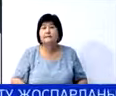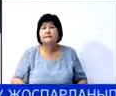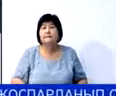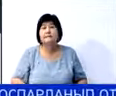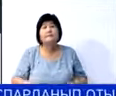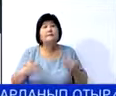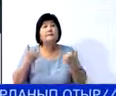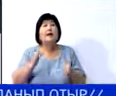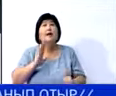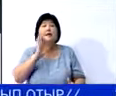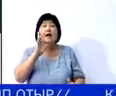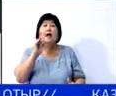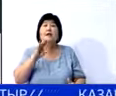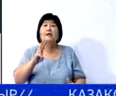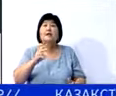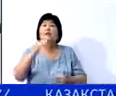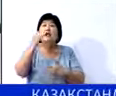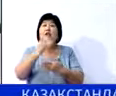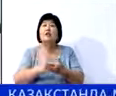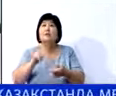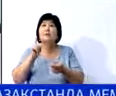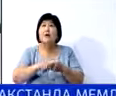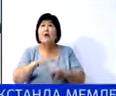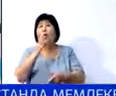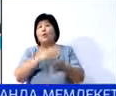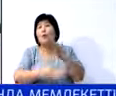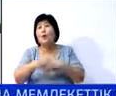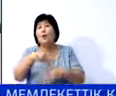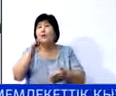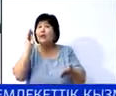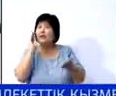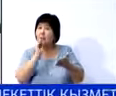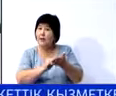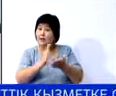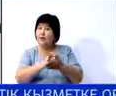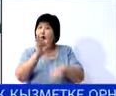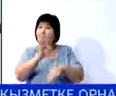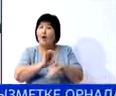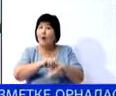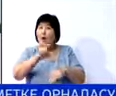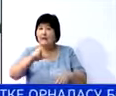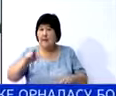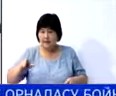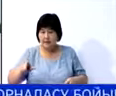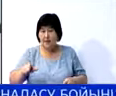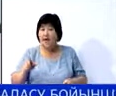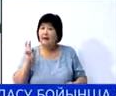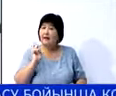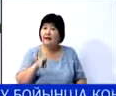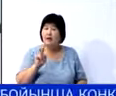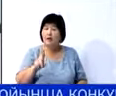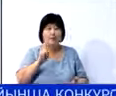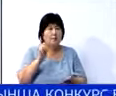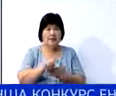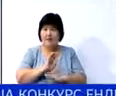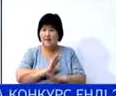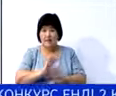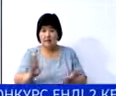Қазіргі таңда карантиндік режимге байланысты мүгедектікті белгілеу үшін науқастардың келуі міндетті